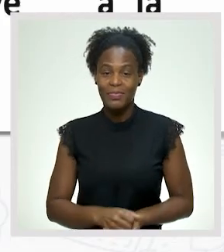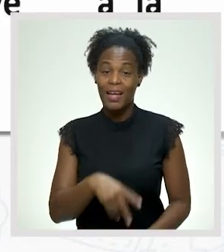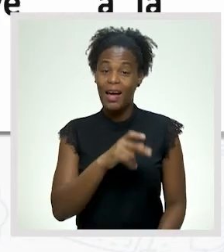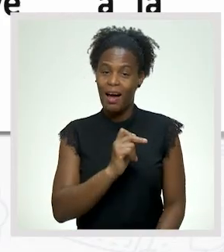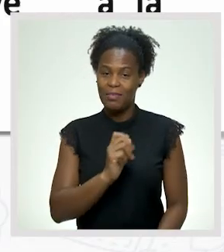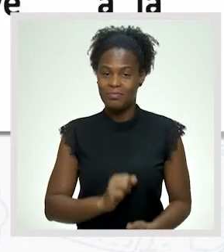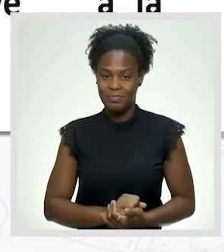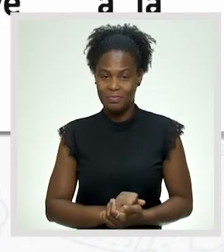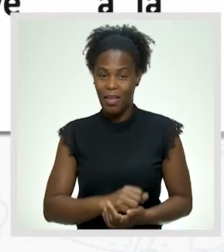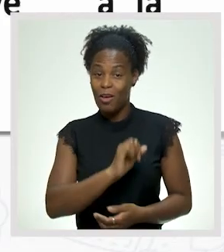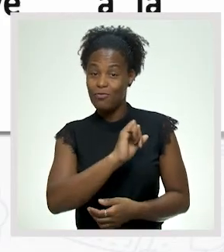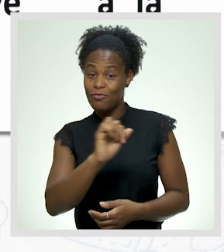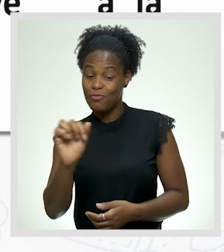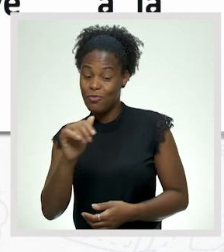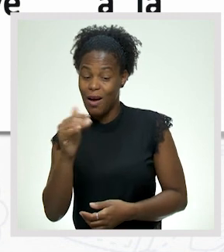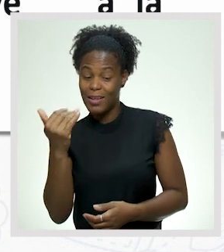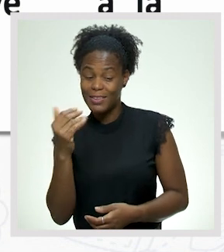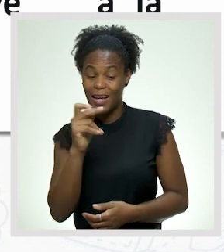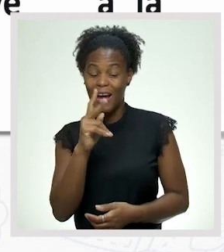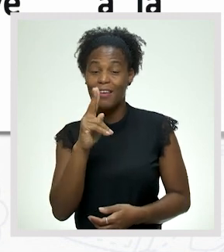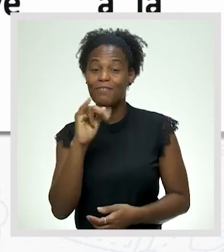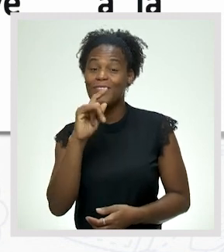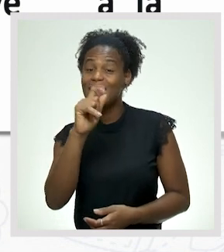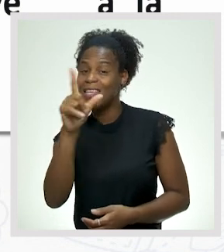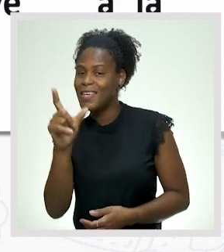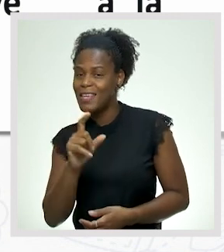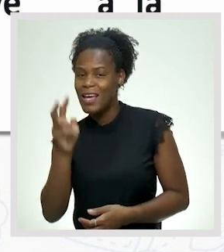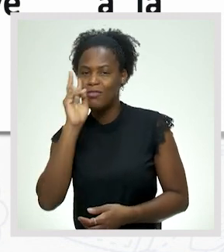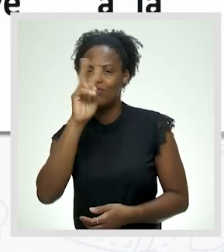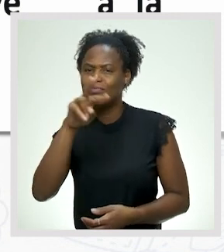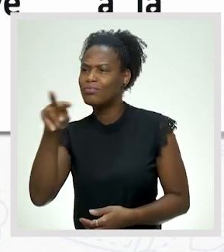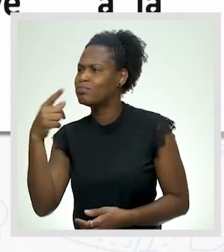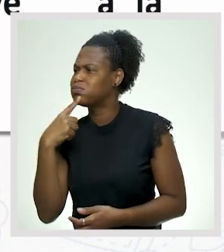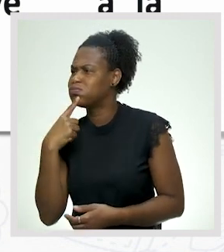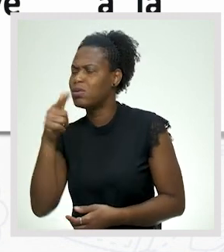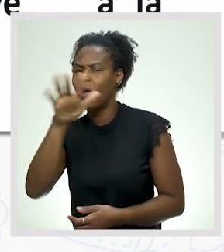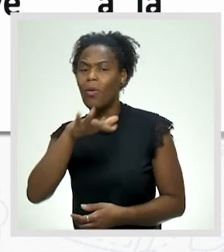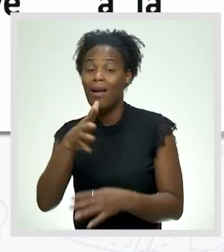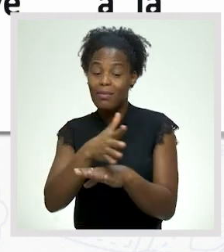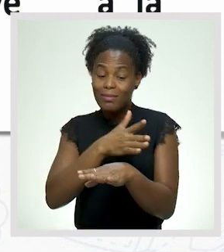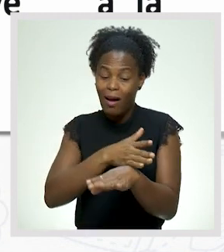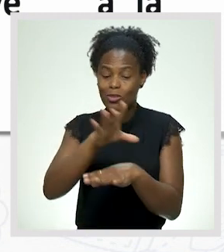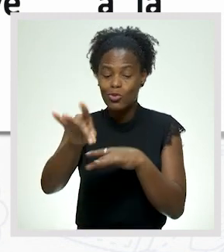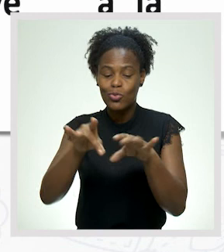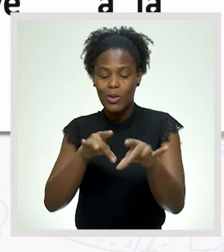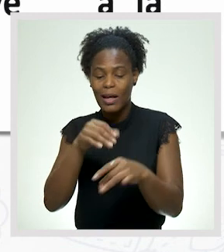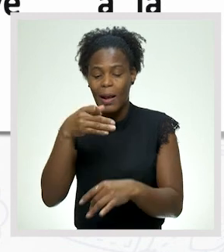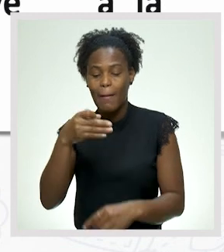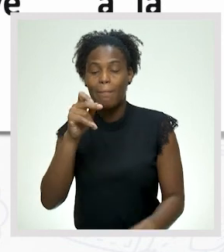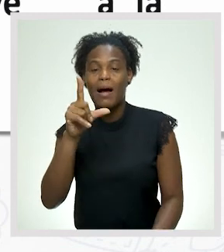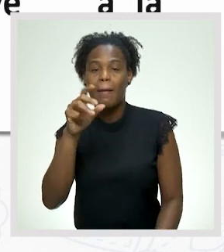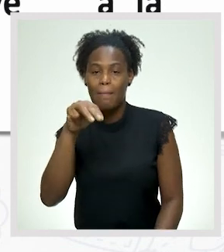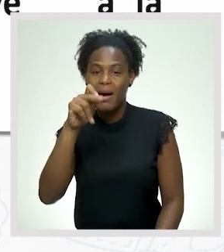vous aviez visité beaucoup d'endroits avant de choisir Palmarin. Ici, vous avez